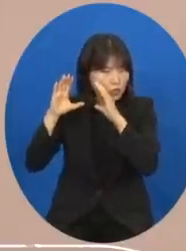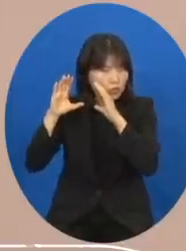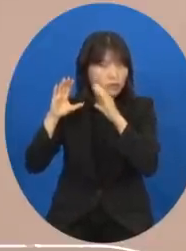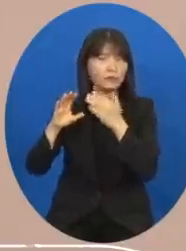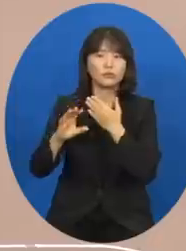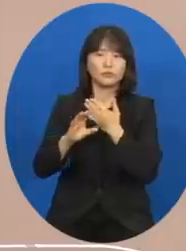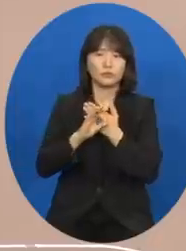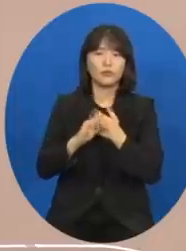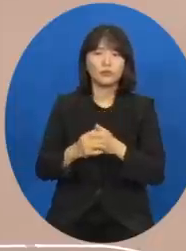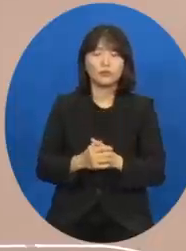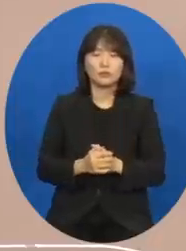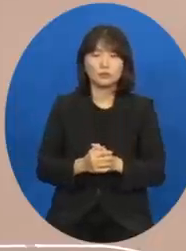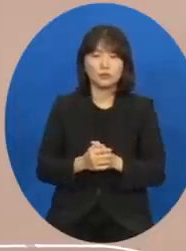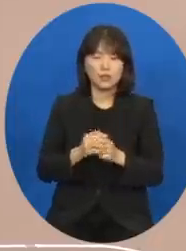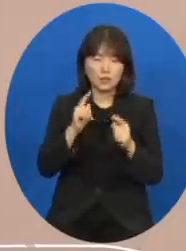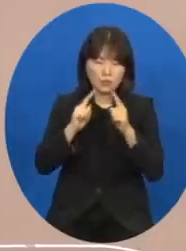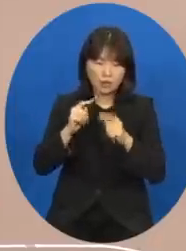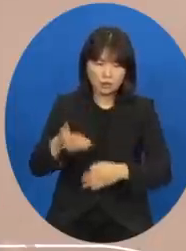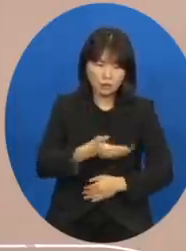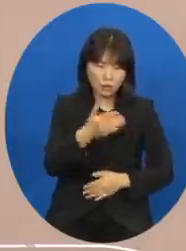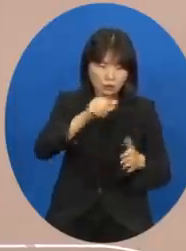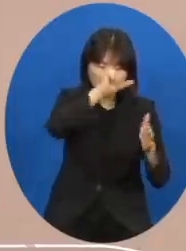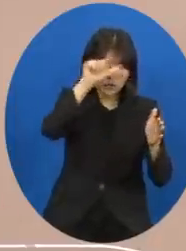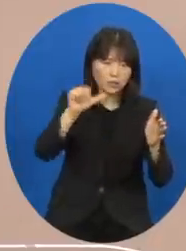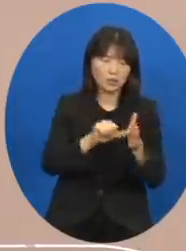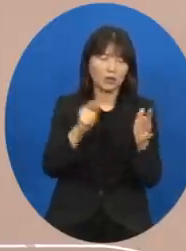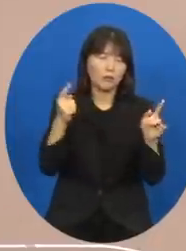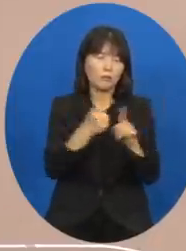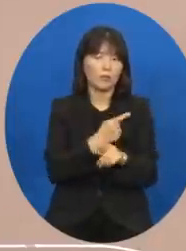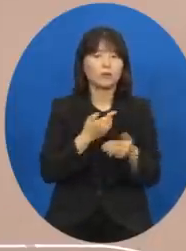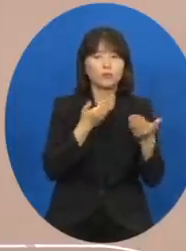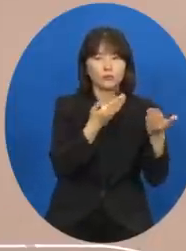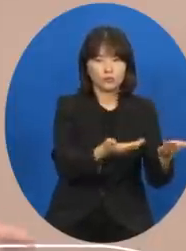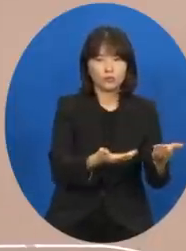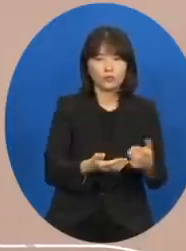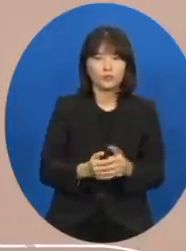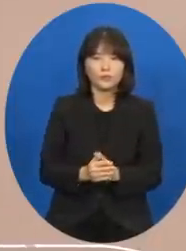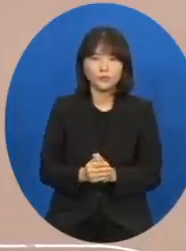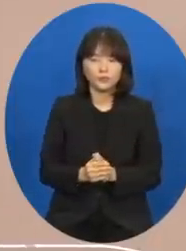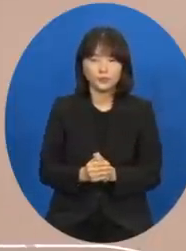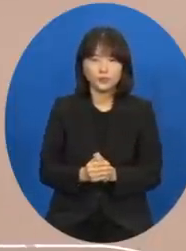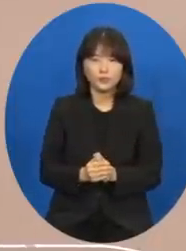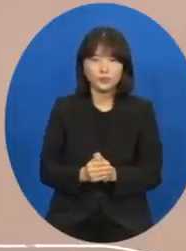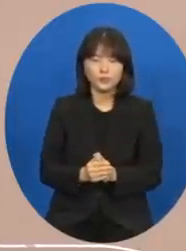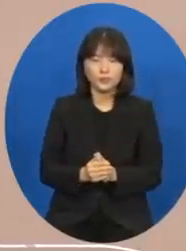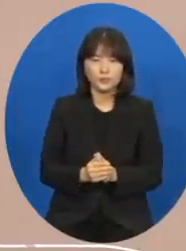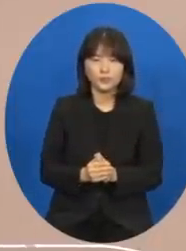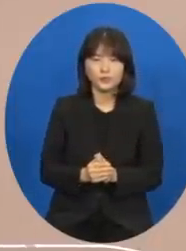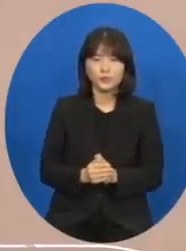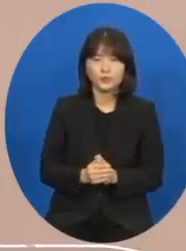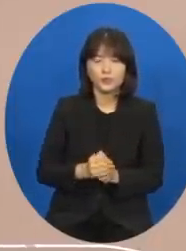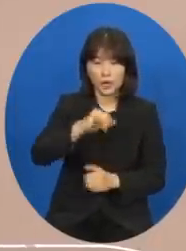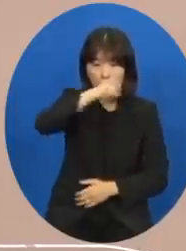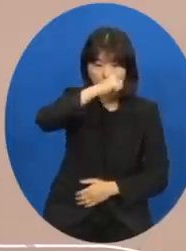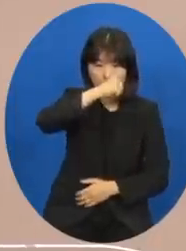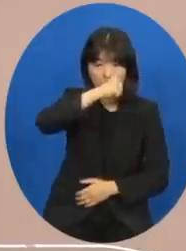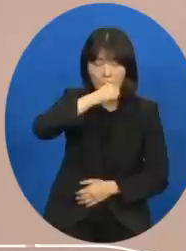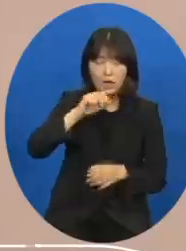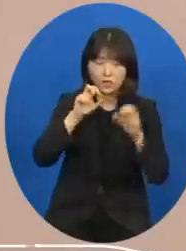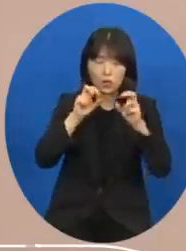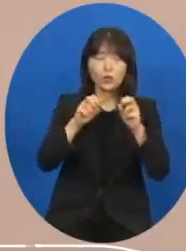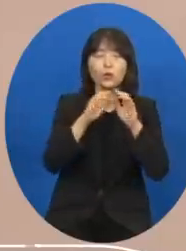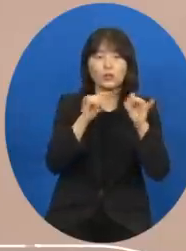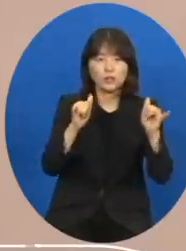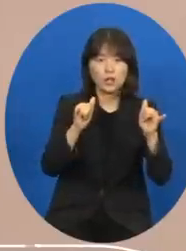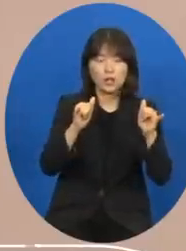들으시면 말씀이 여러분의 인생을 바꿉니다. 파푸아 뉴기니라는 곳에 선교사로 가